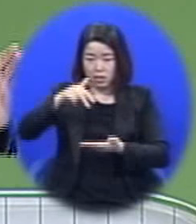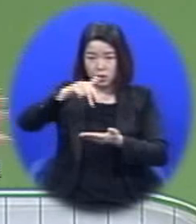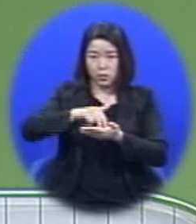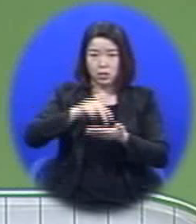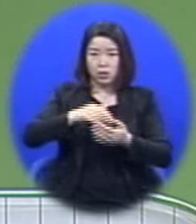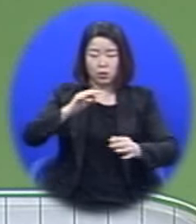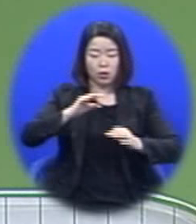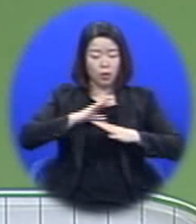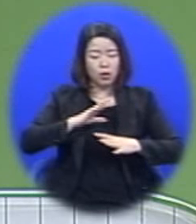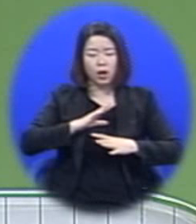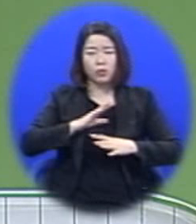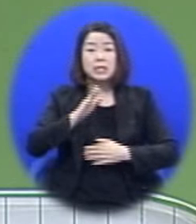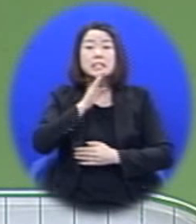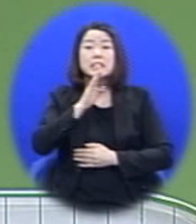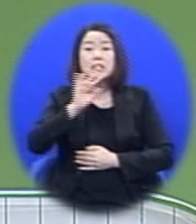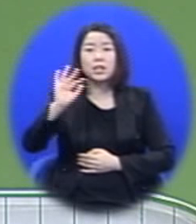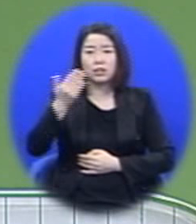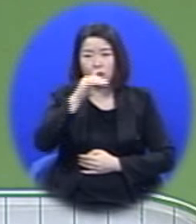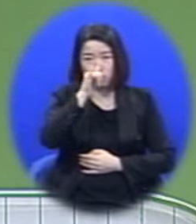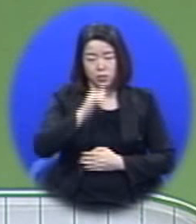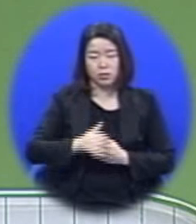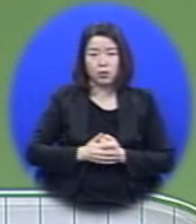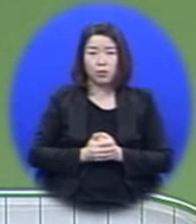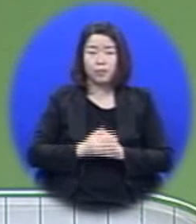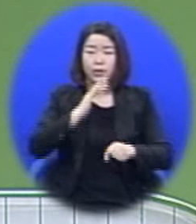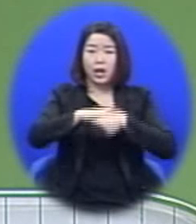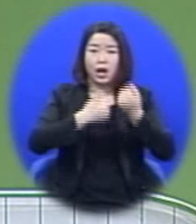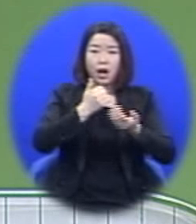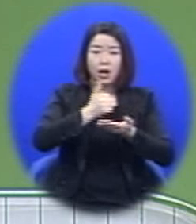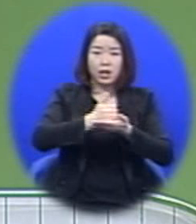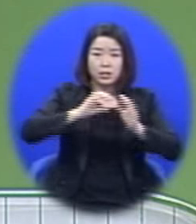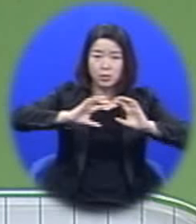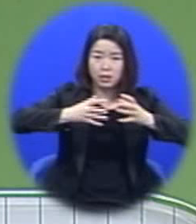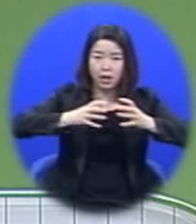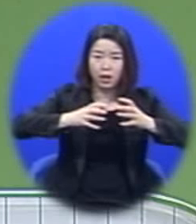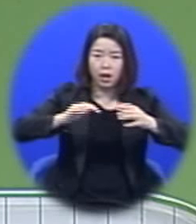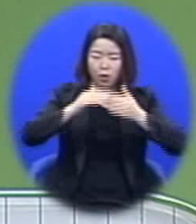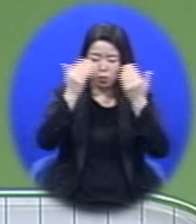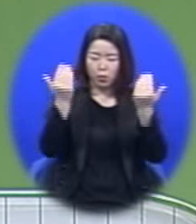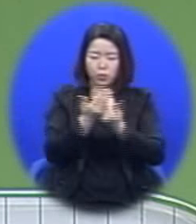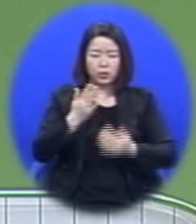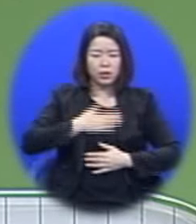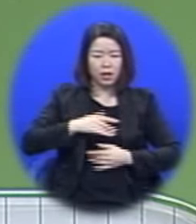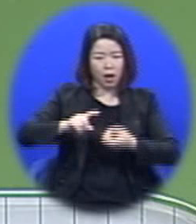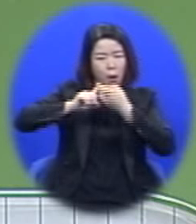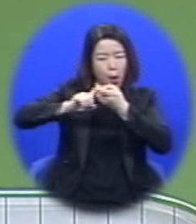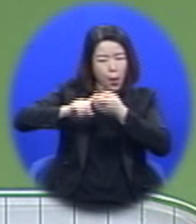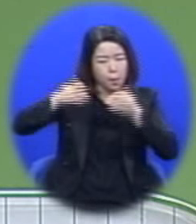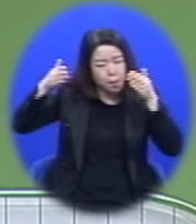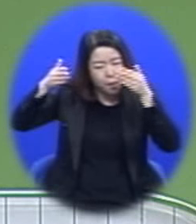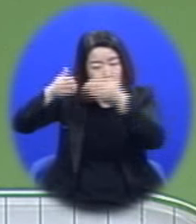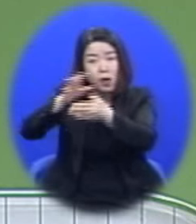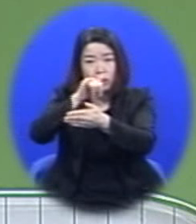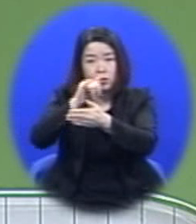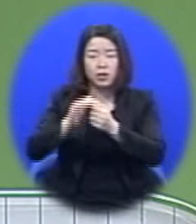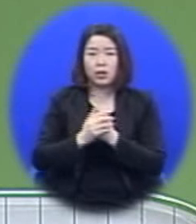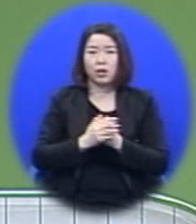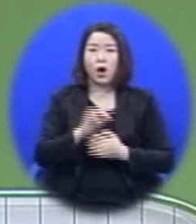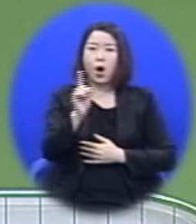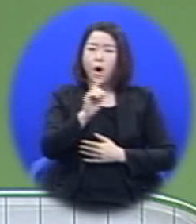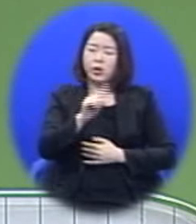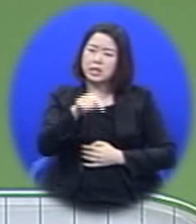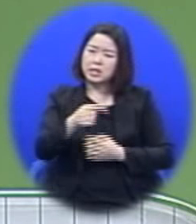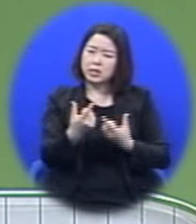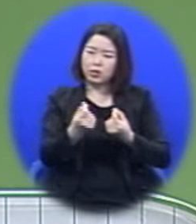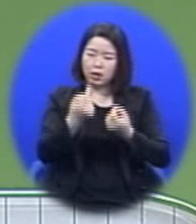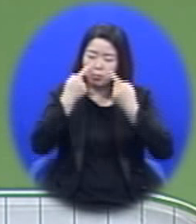놀라운 실제가 되어 가고 있어요. 하나님의 나라가 온통 저의 관심입니다. 어떻게 이렇게